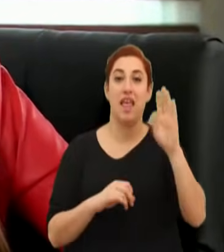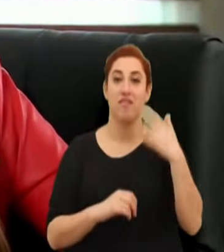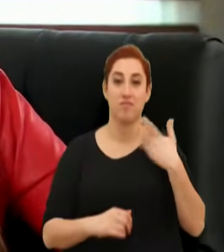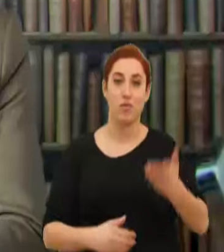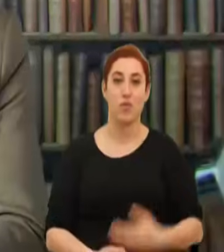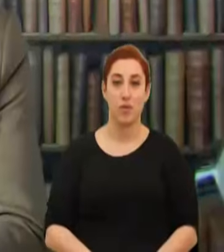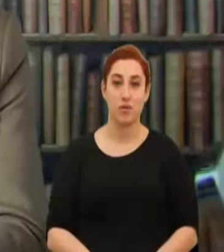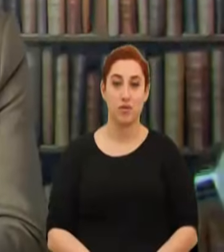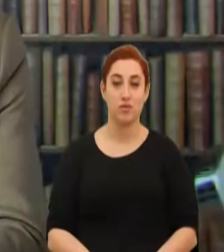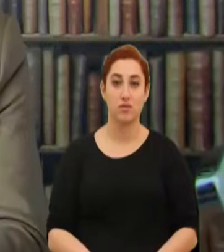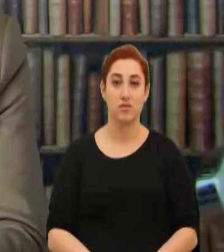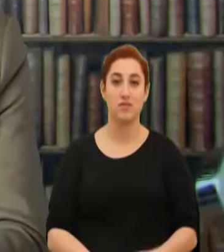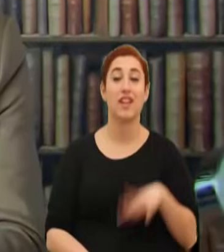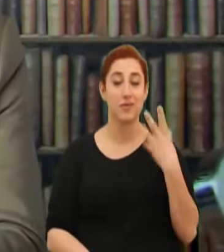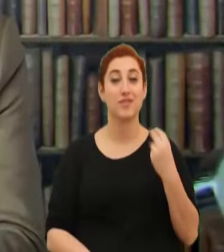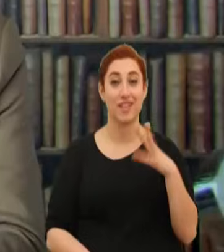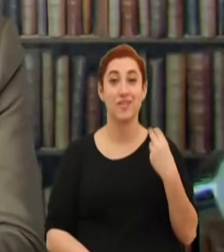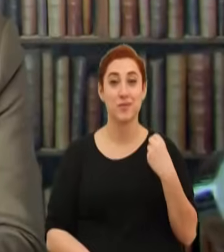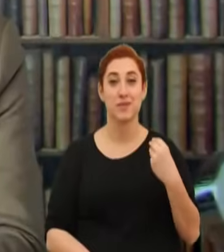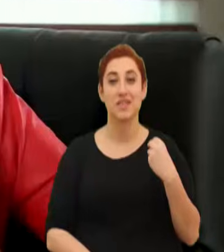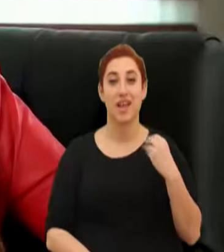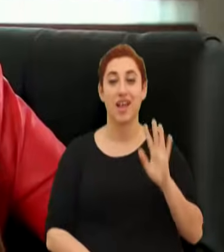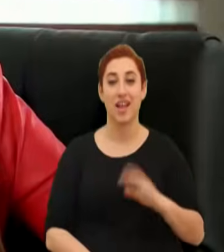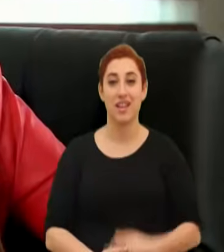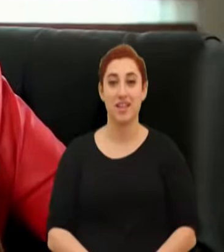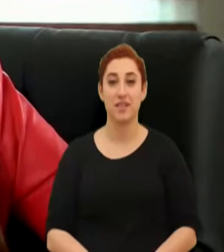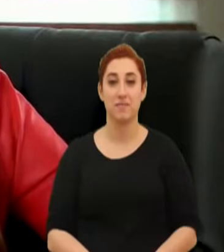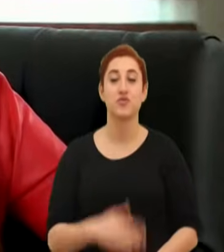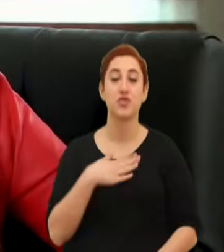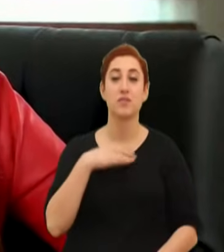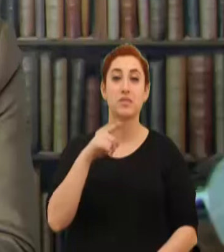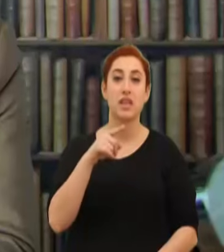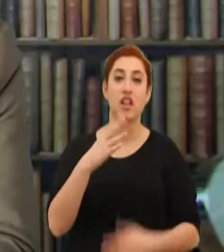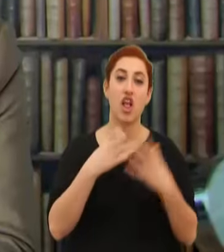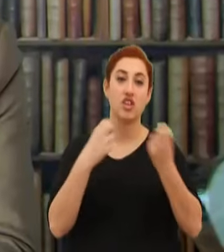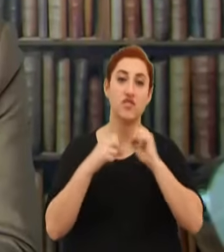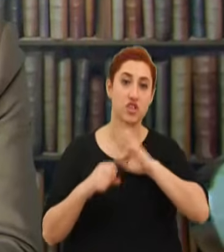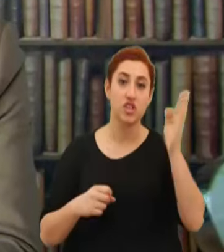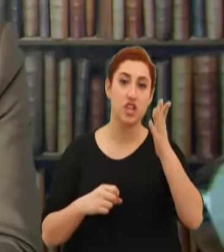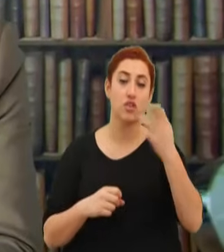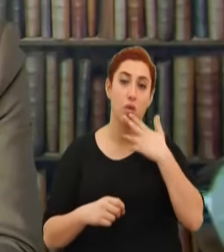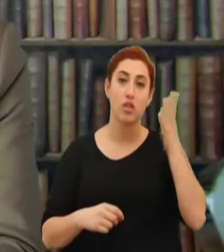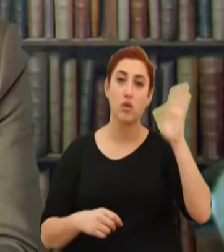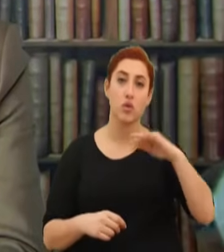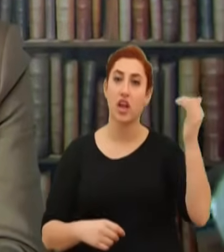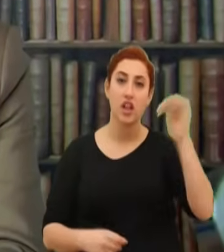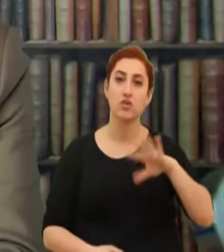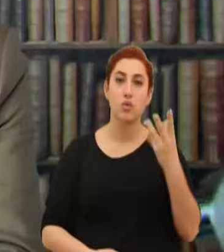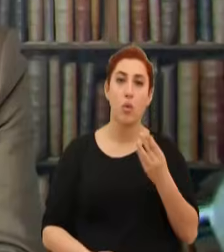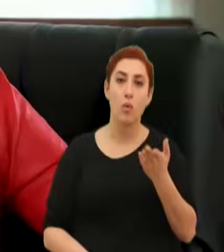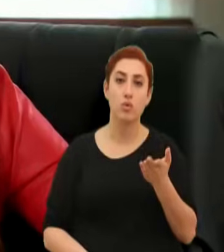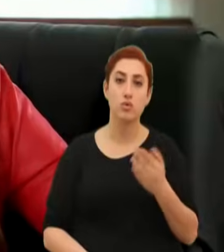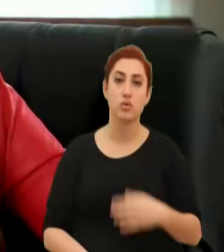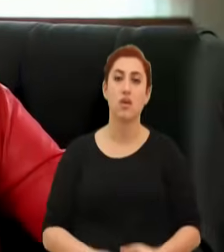sevmiyormuşuz. Ne güzel, ne güzel hayatım, ne güzel. Canım sen alışverişe gidecektin, öğleden sonra gelecektin. Ne